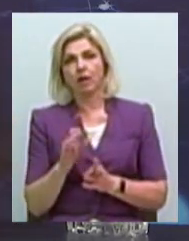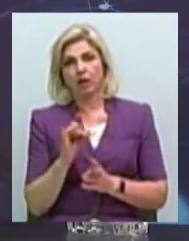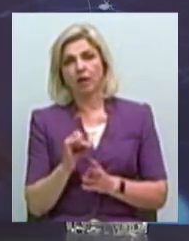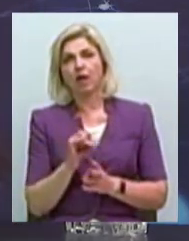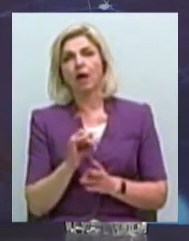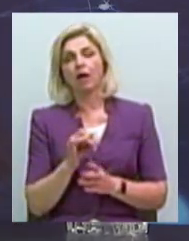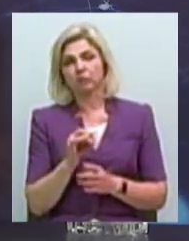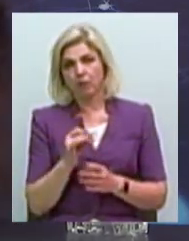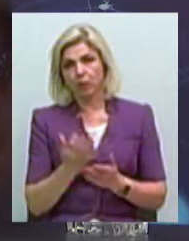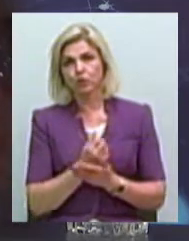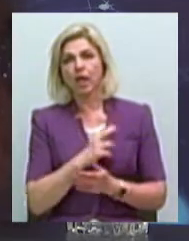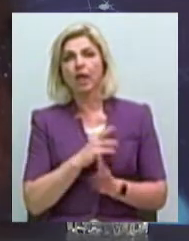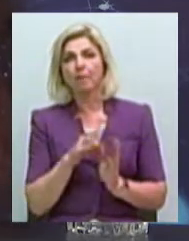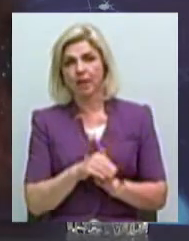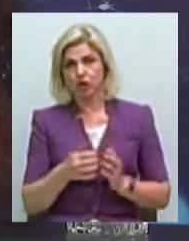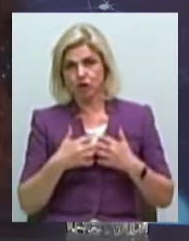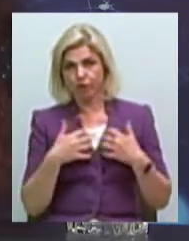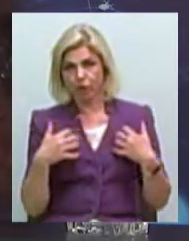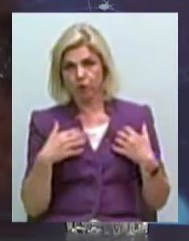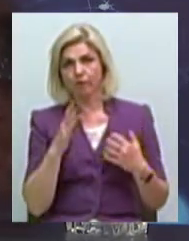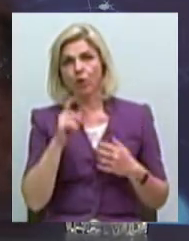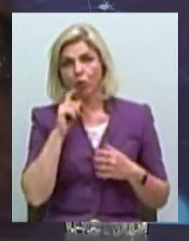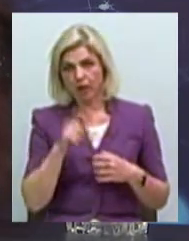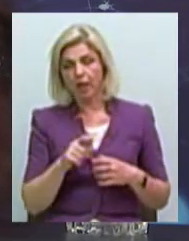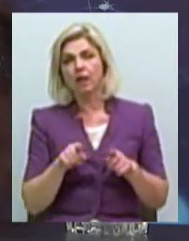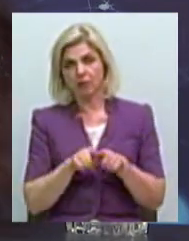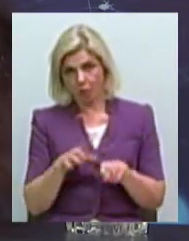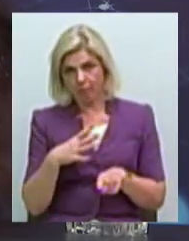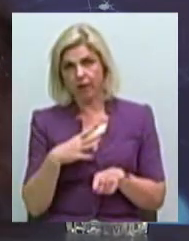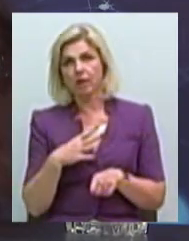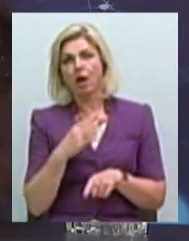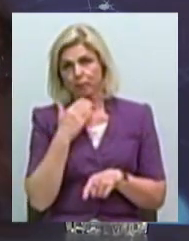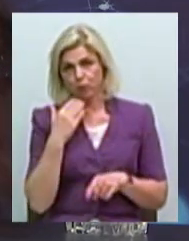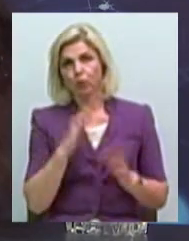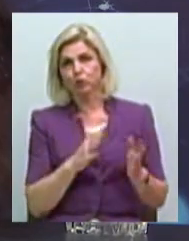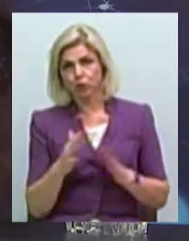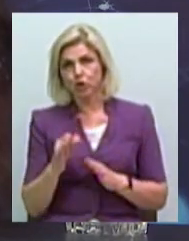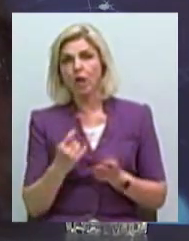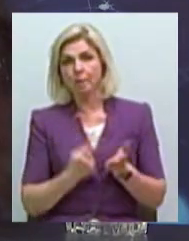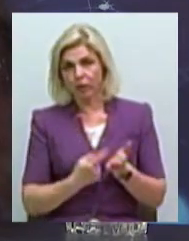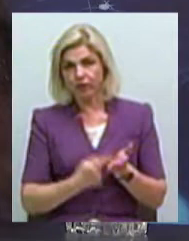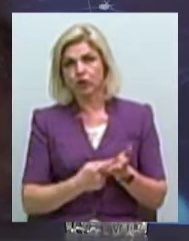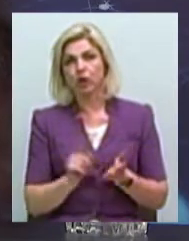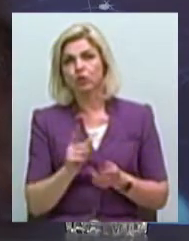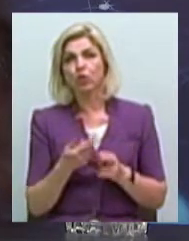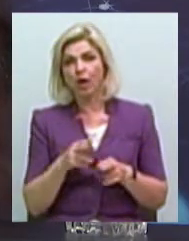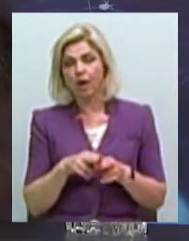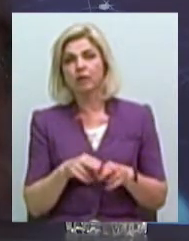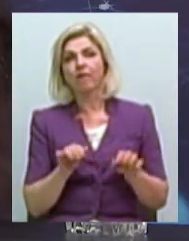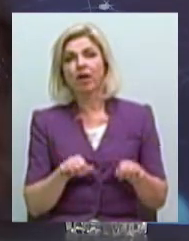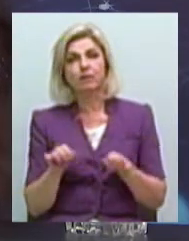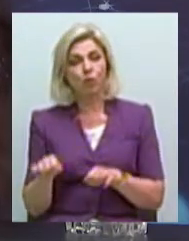привели к гибели животных. И в Украине уже такое было, не один случай, что на самом деле подтверждает, что все-таки это